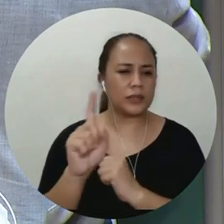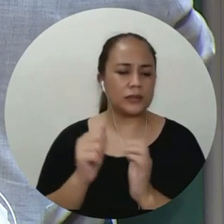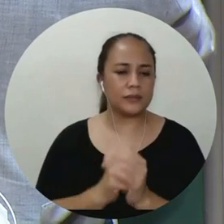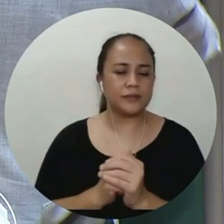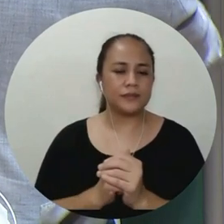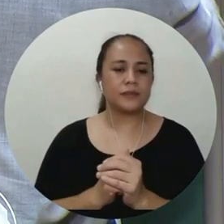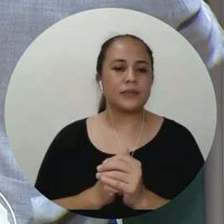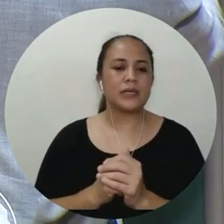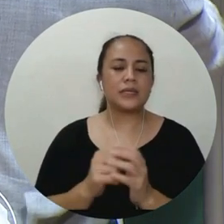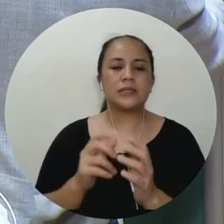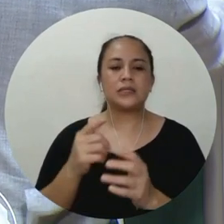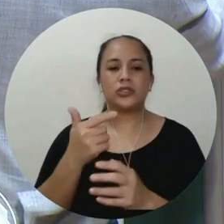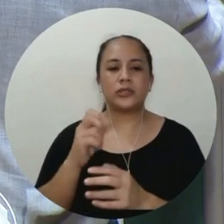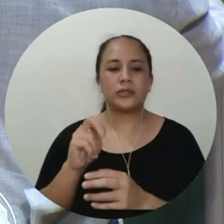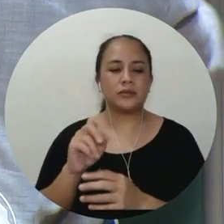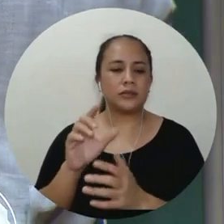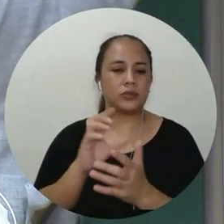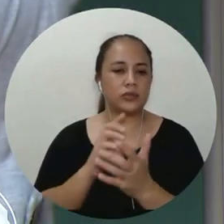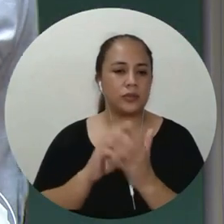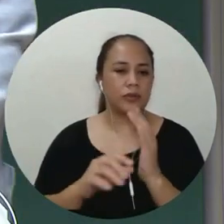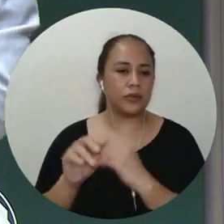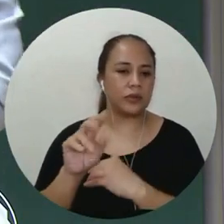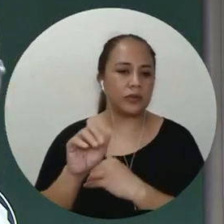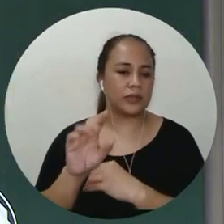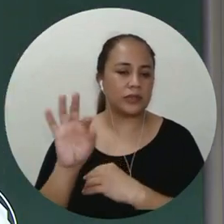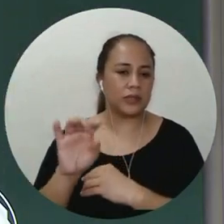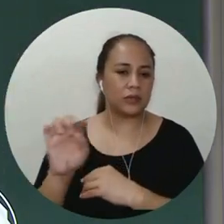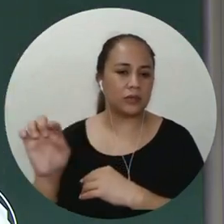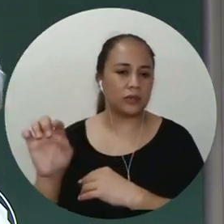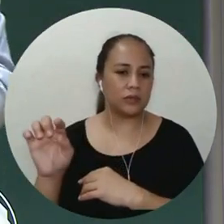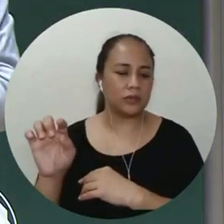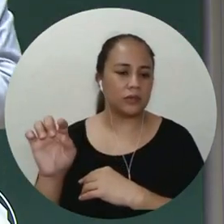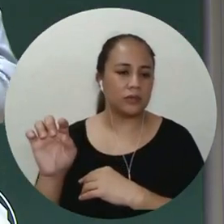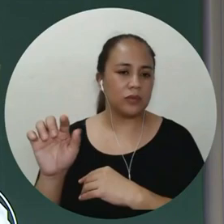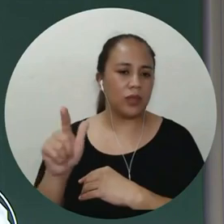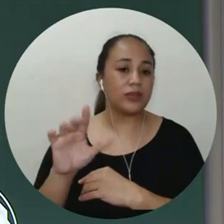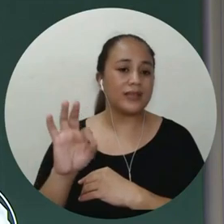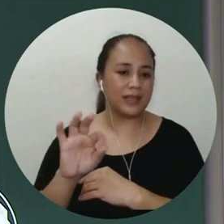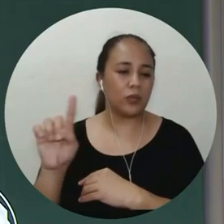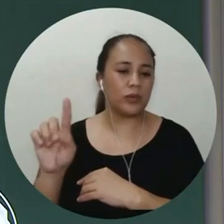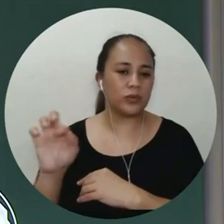Genesis 39 verse 1 to 8. 자, 여기 보니까